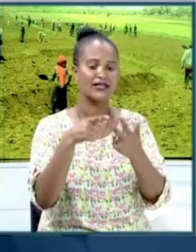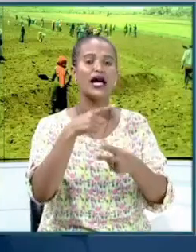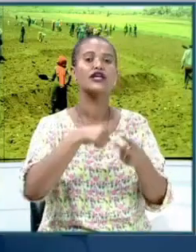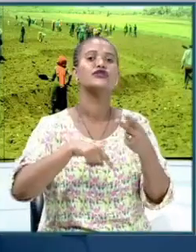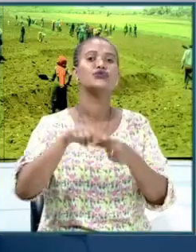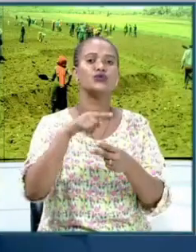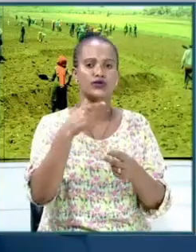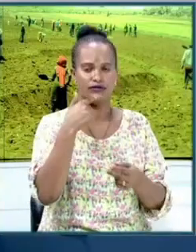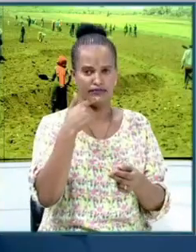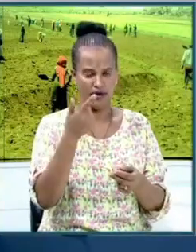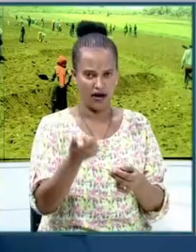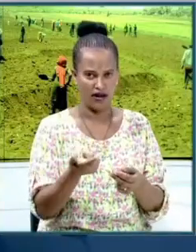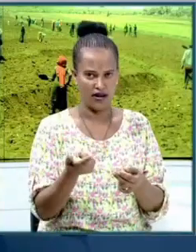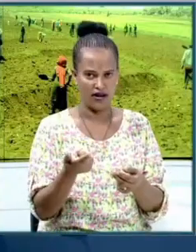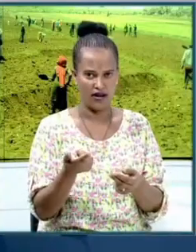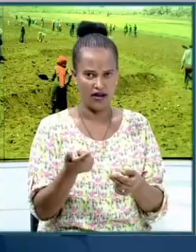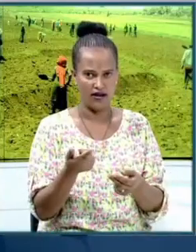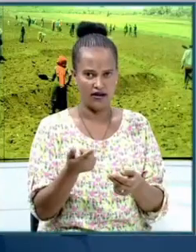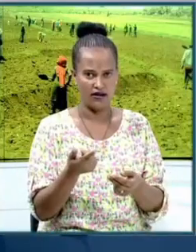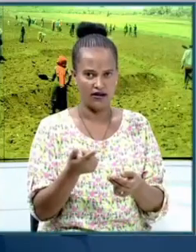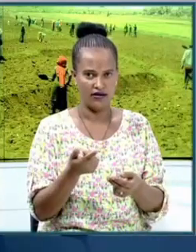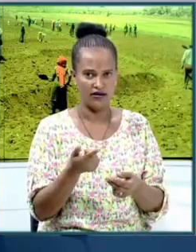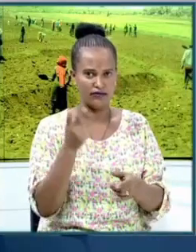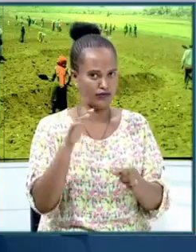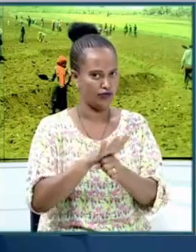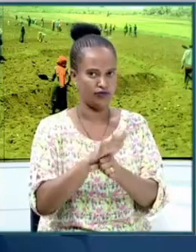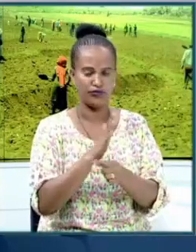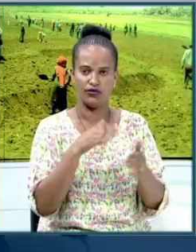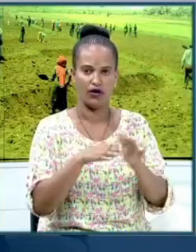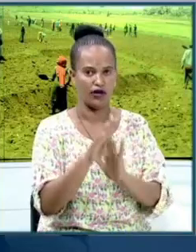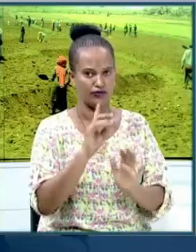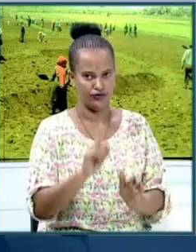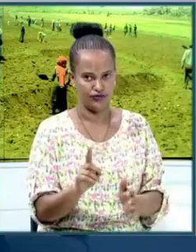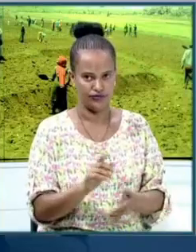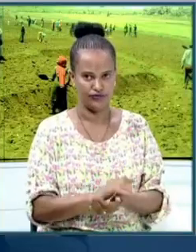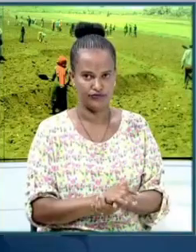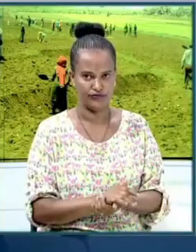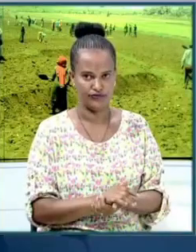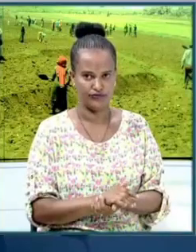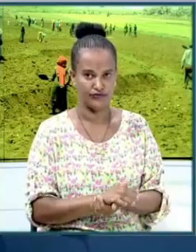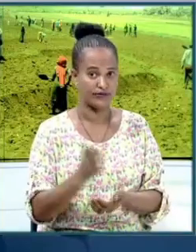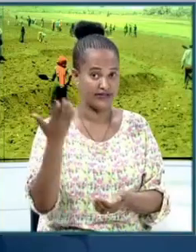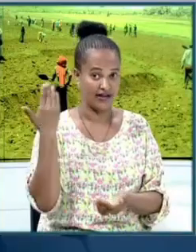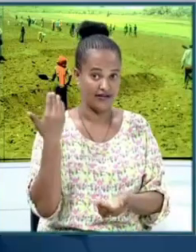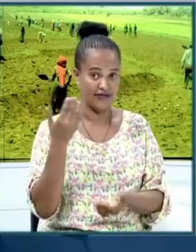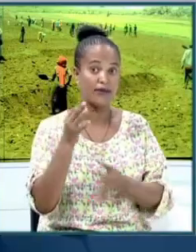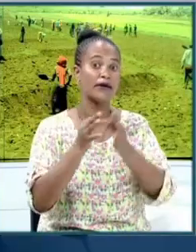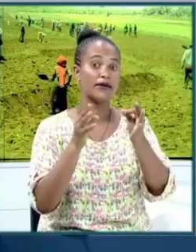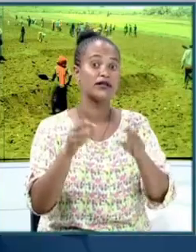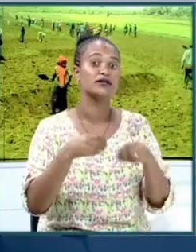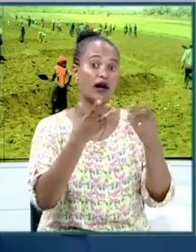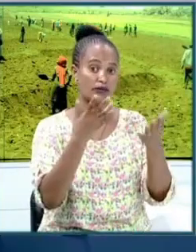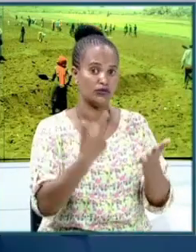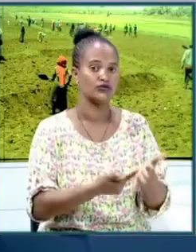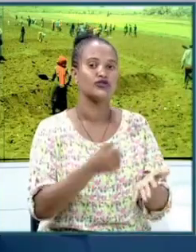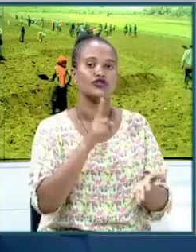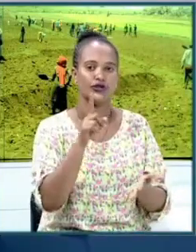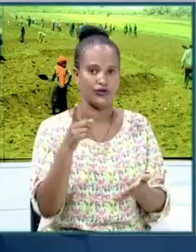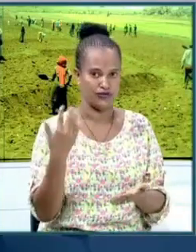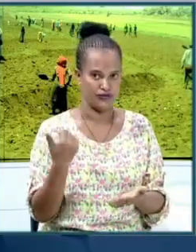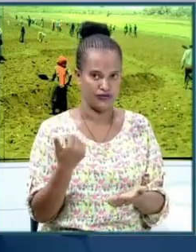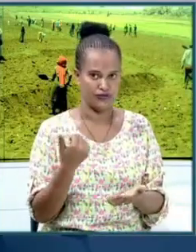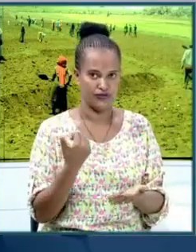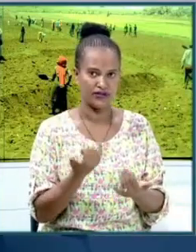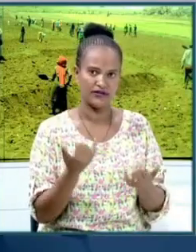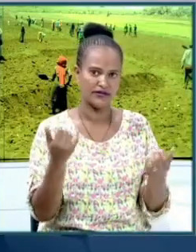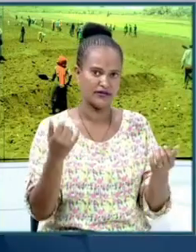سال سايزور زبهال أتي ملو ملو أفت حلفا ما بريزها وكل جنا ينير وكيد ينير حزم